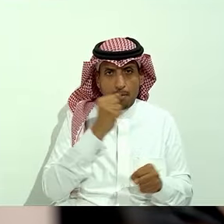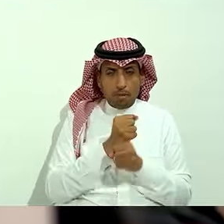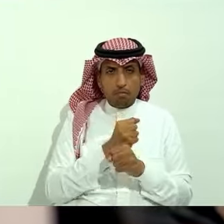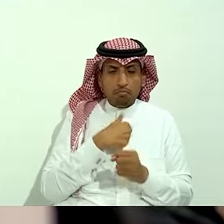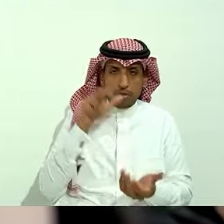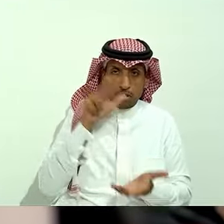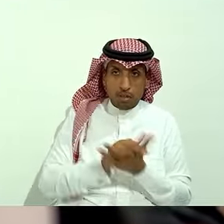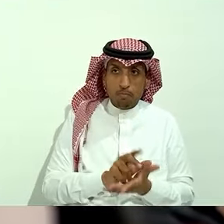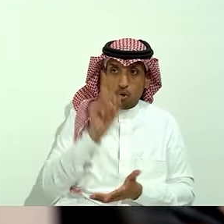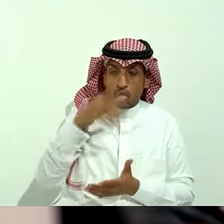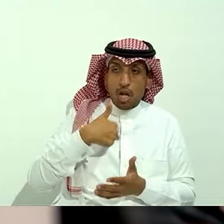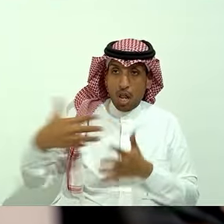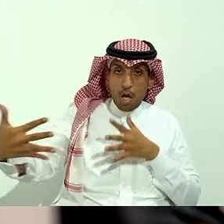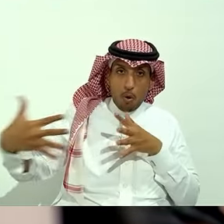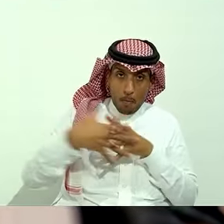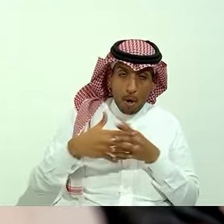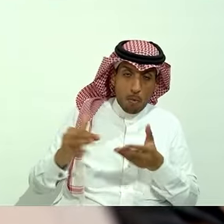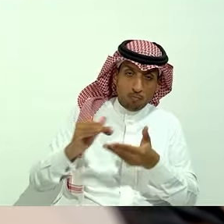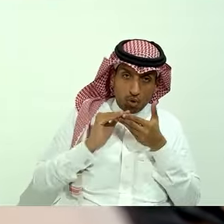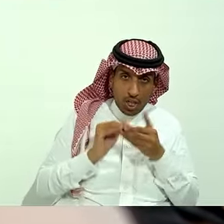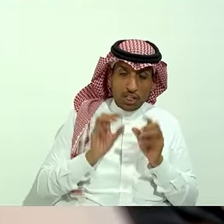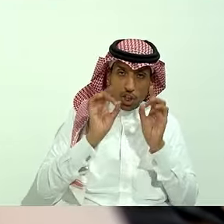وبدنا لو أنت تساعديننا فيه حتى.